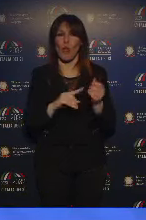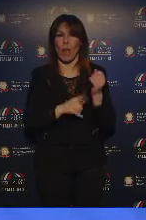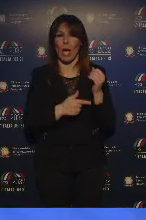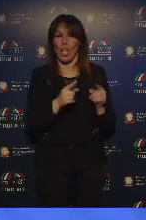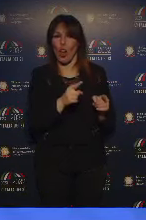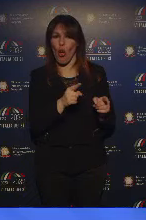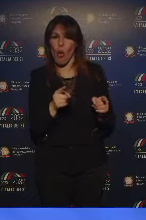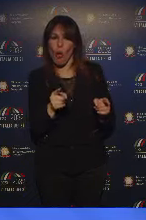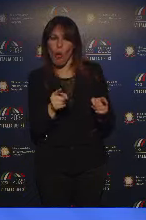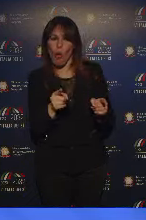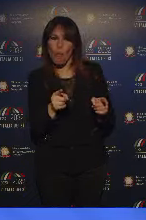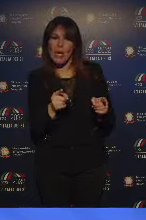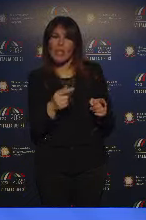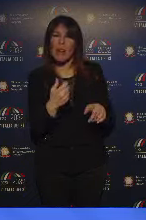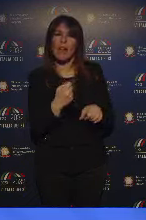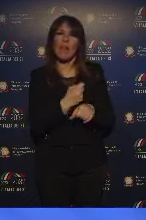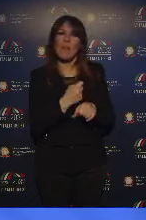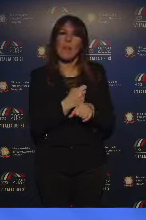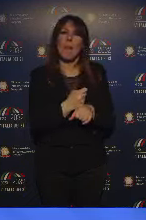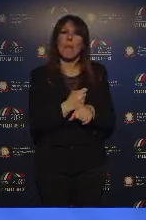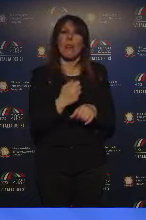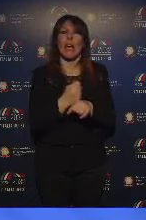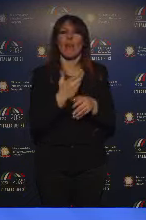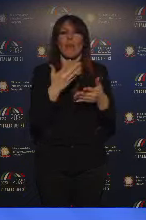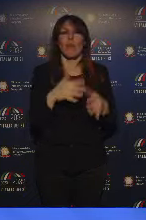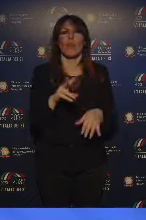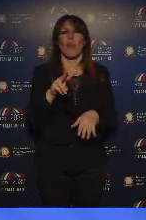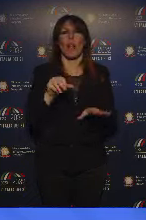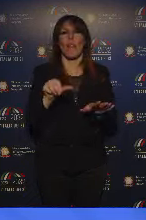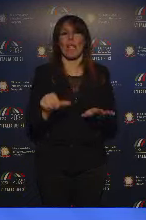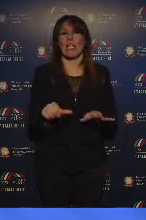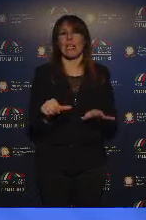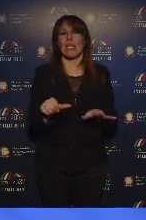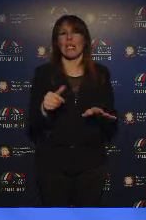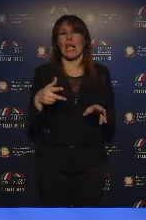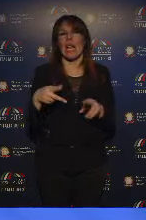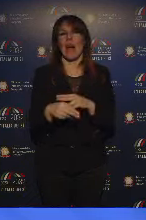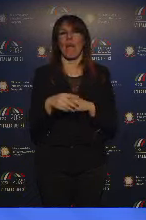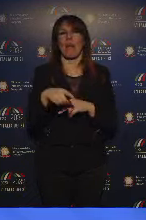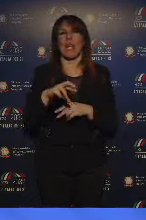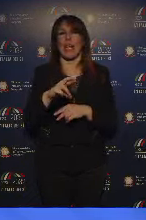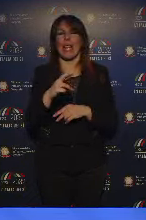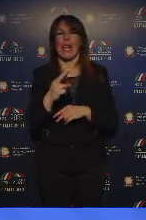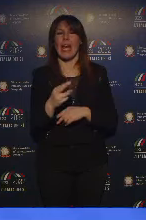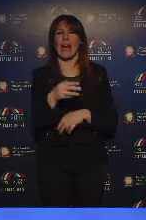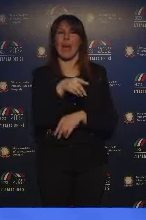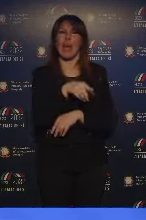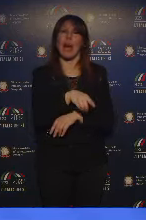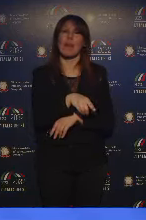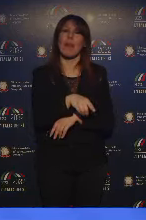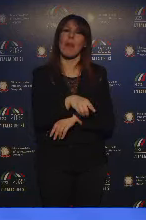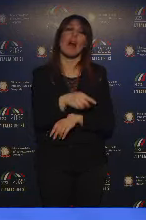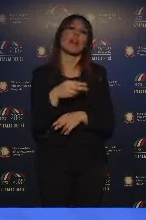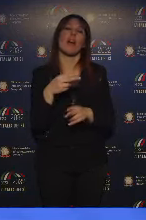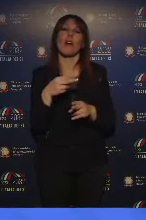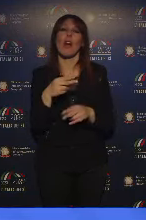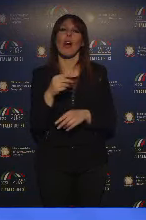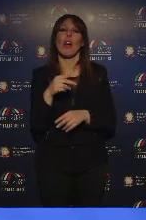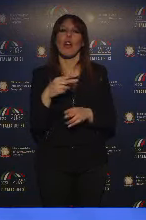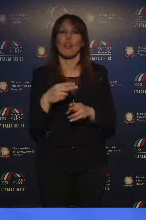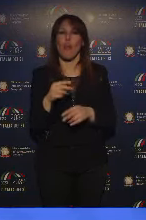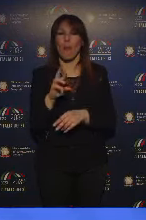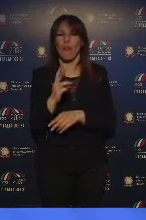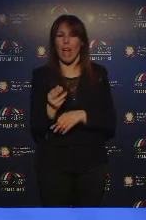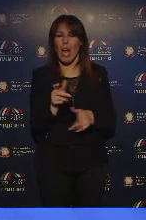km in lavorazione fine lavori 2026 da pnrr sulla Battipaglia Romagnano e come